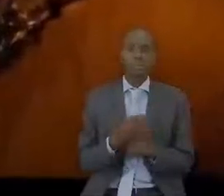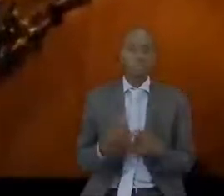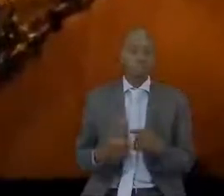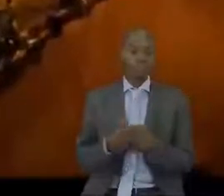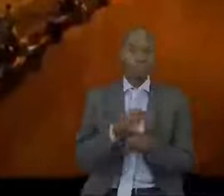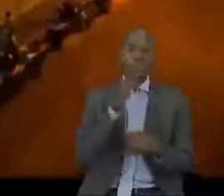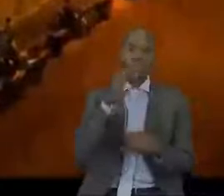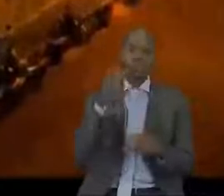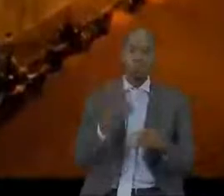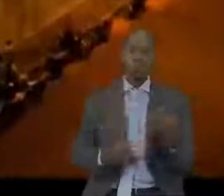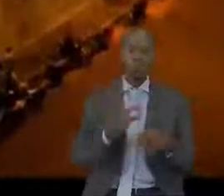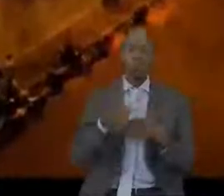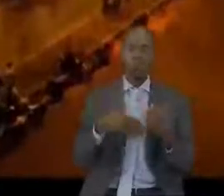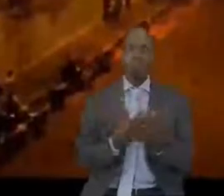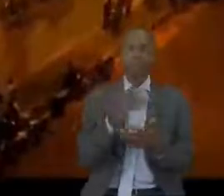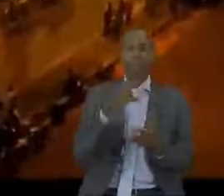C'est